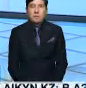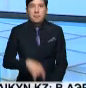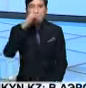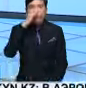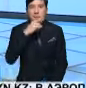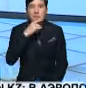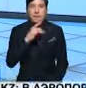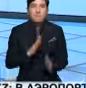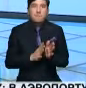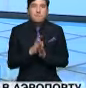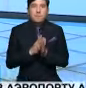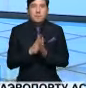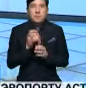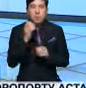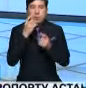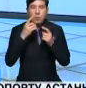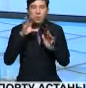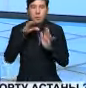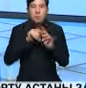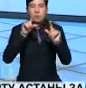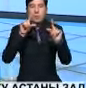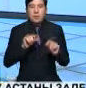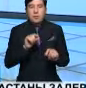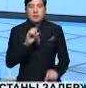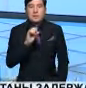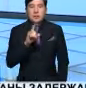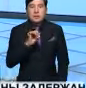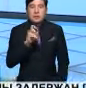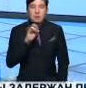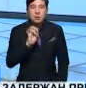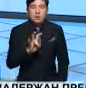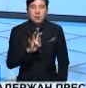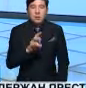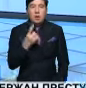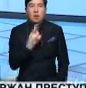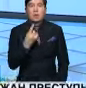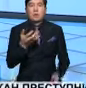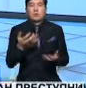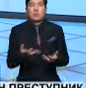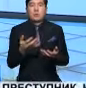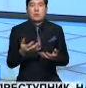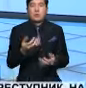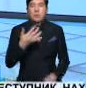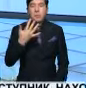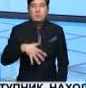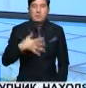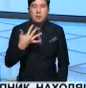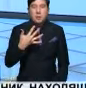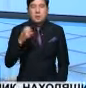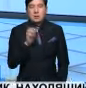Казахстанские фермеры бьют тревогу из-за низких цен на зерно. В этом году стоимость одной тонны пшеницы составляет всего 55 тысяч